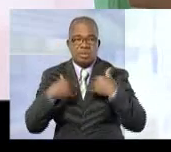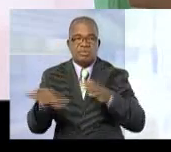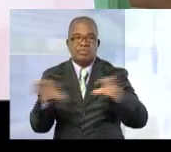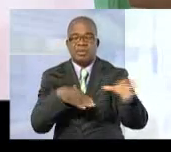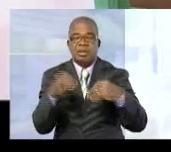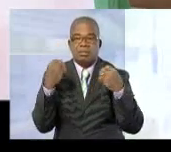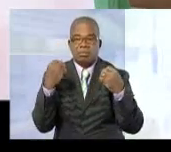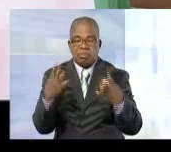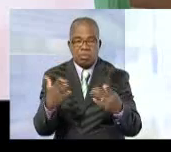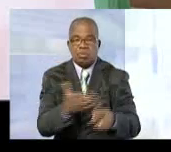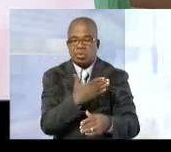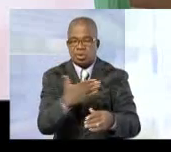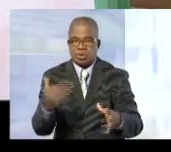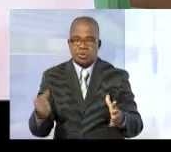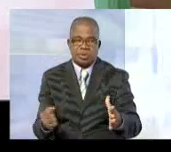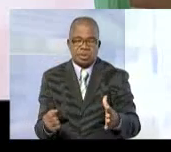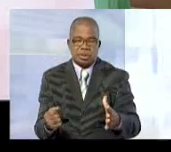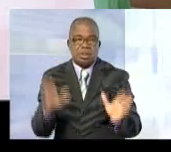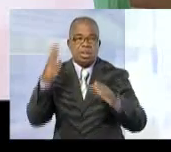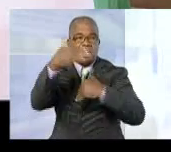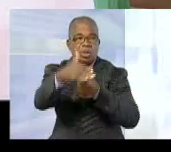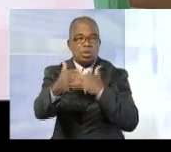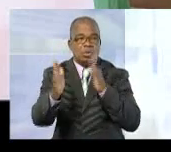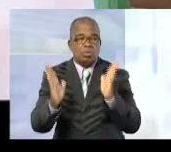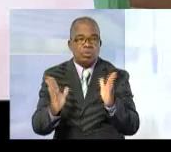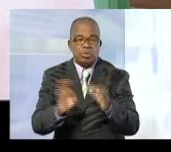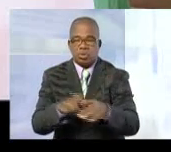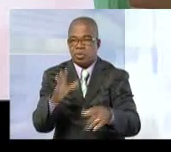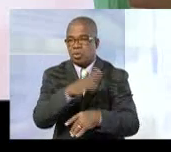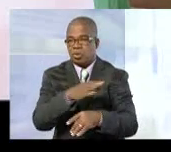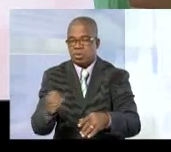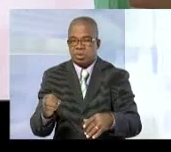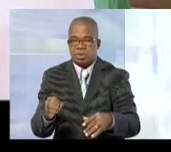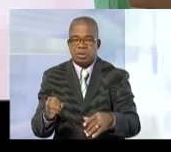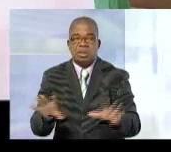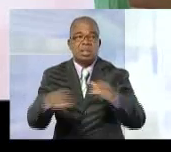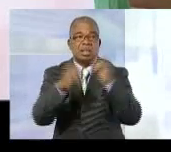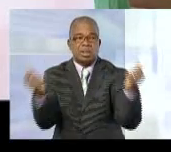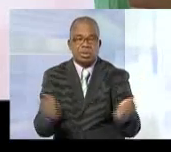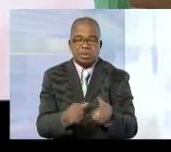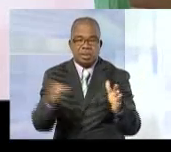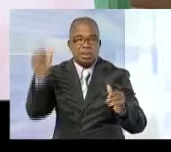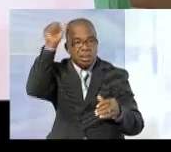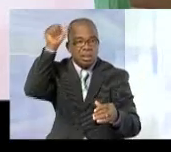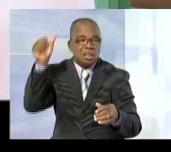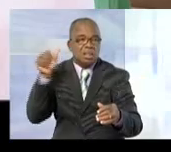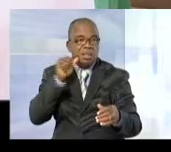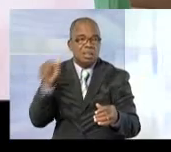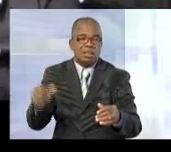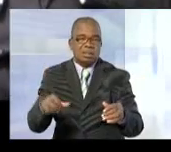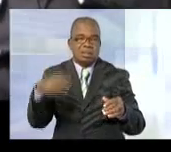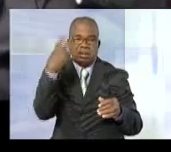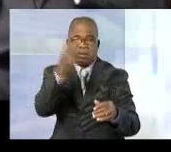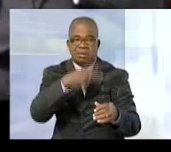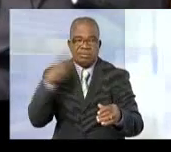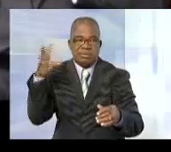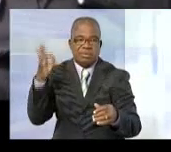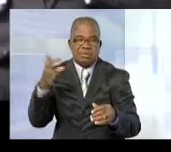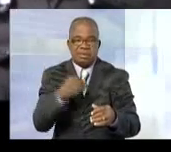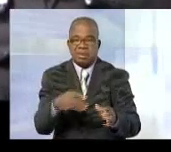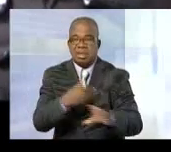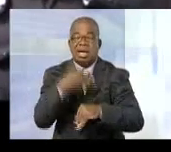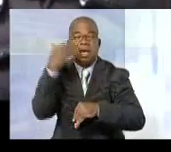étrangères, le bureau du groupe des ambassadeurs francophones en août 2012.